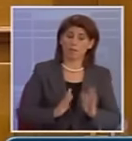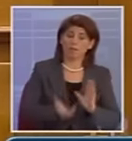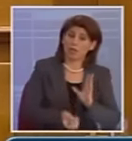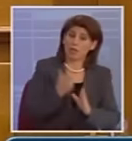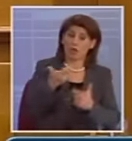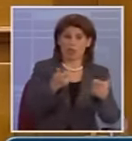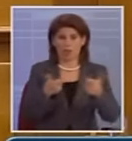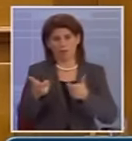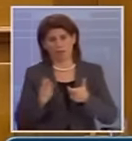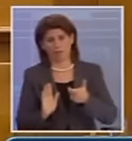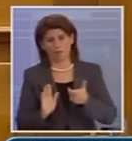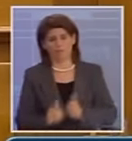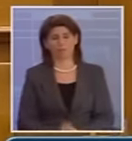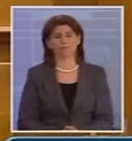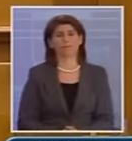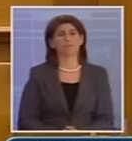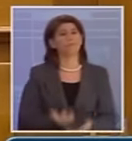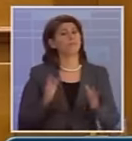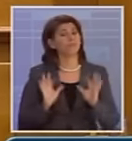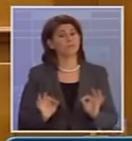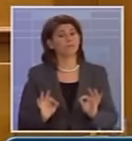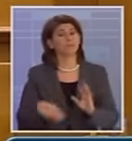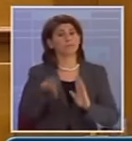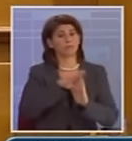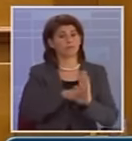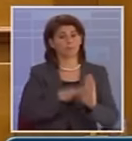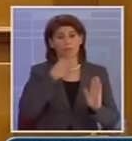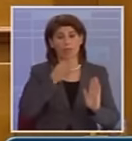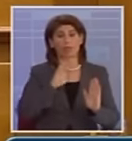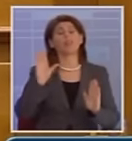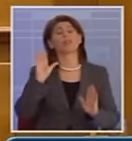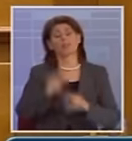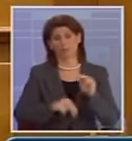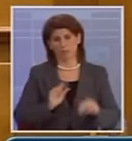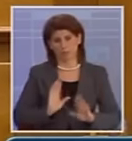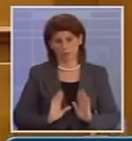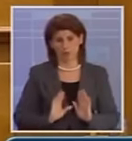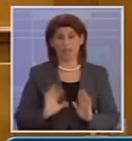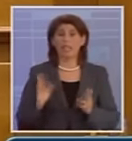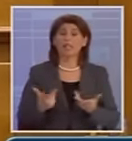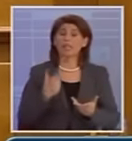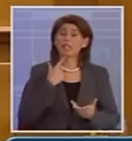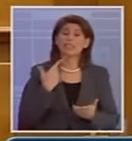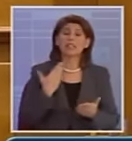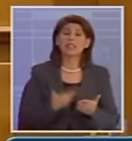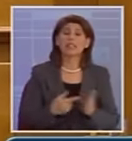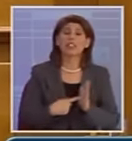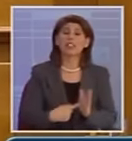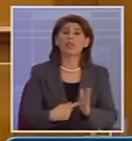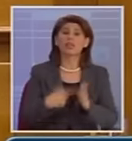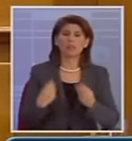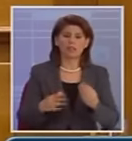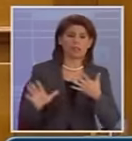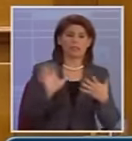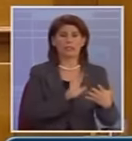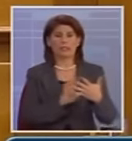δανεικά. Και βέβαια, τις προγραμματικές δηλώσεις σας δεν θα τις ψηφίσουμε. Γιατί μαρτυρούν στην καλύτερη περίπτωση τη σύγχυσή